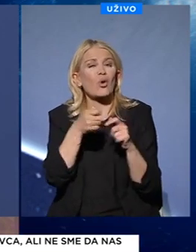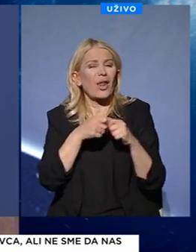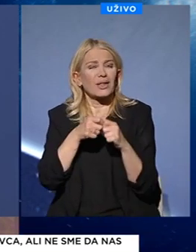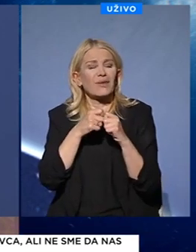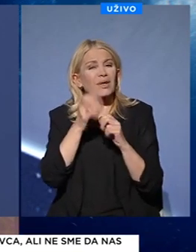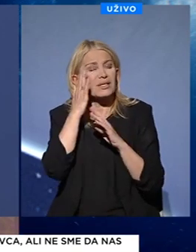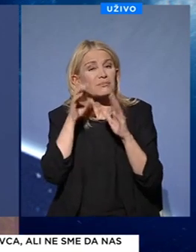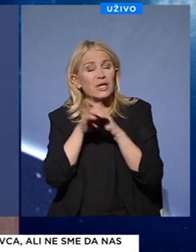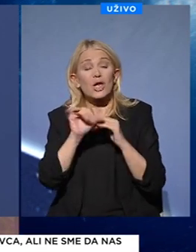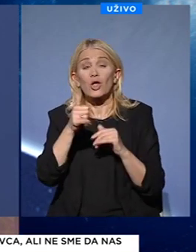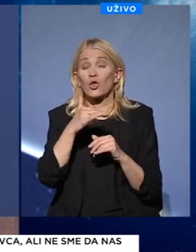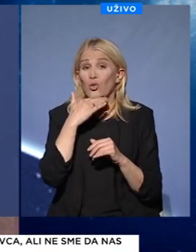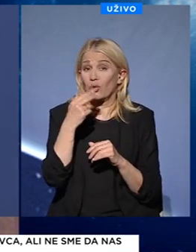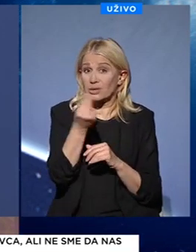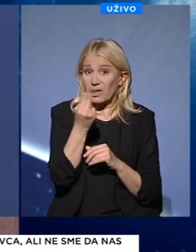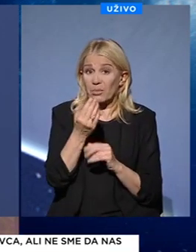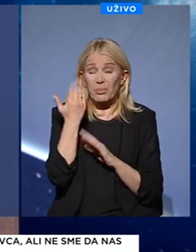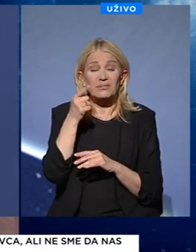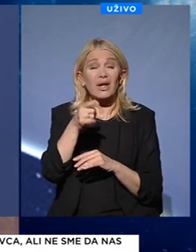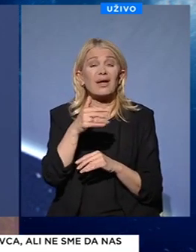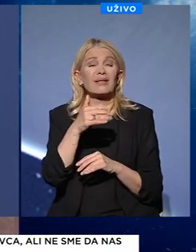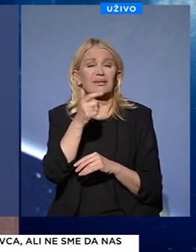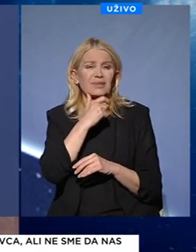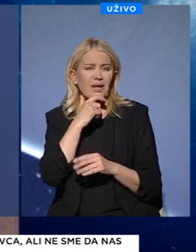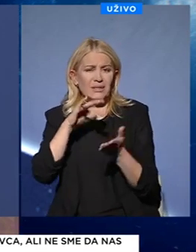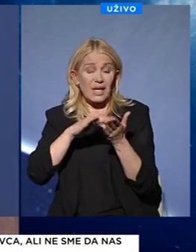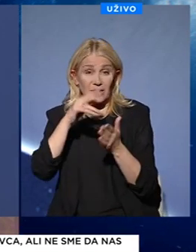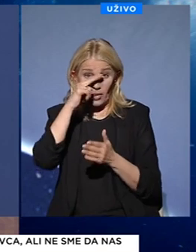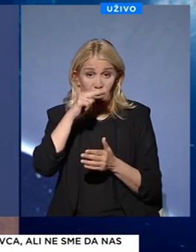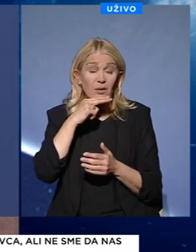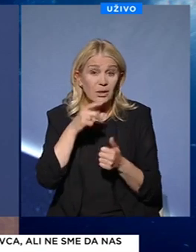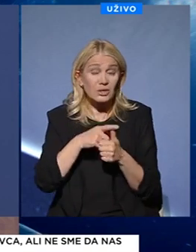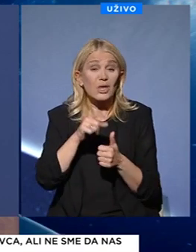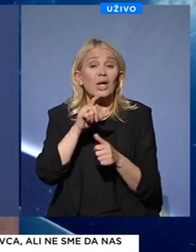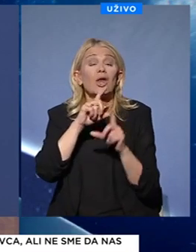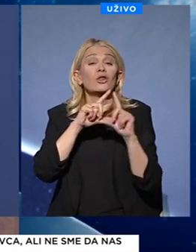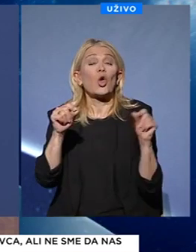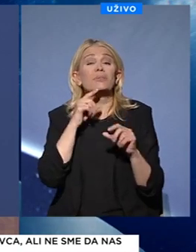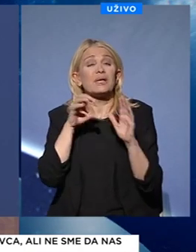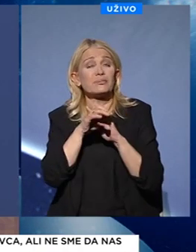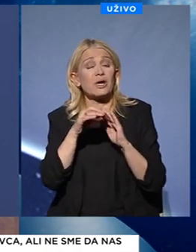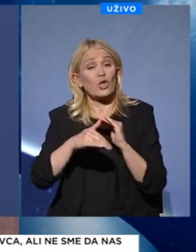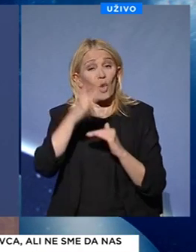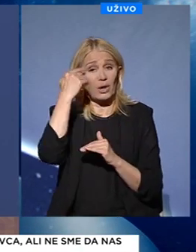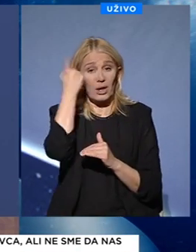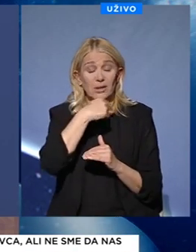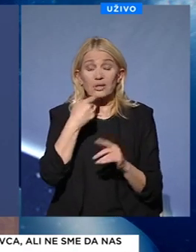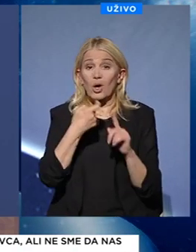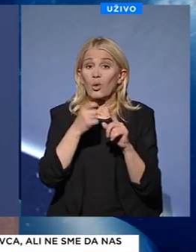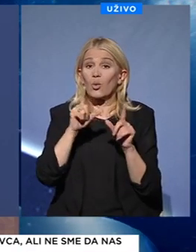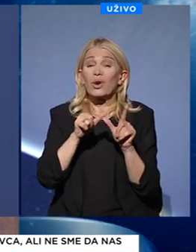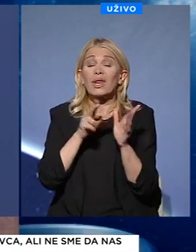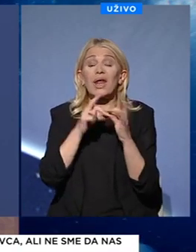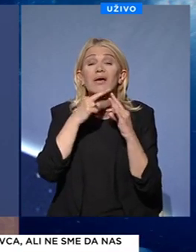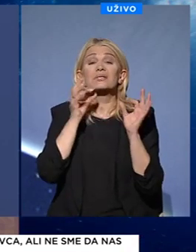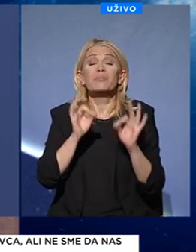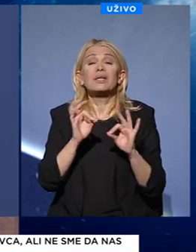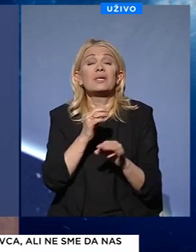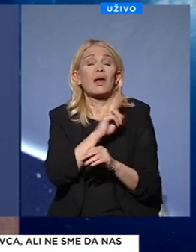smeštaj na jugu Srbije, pre svega u gerontološkom centru Niš, domu za smeštaj odraslih lica Kulina, specijalnoj bolnici